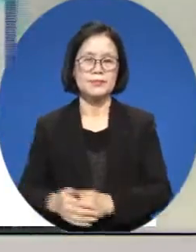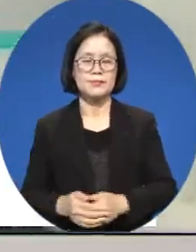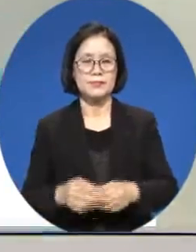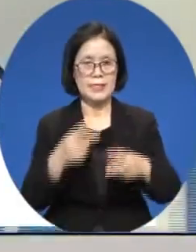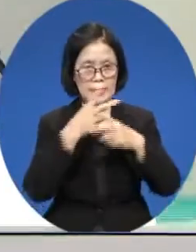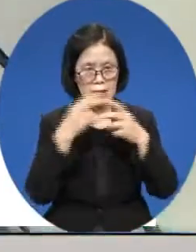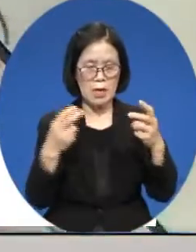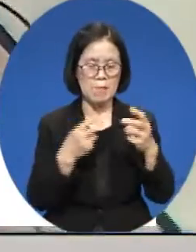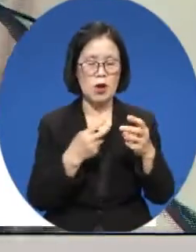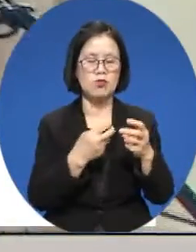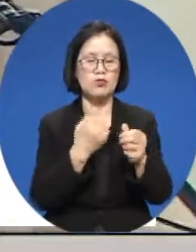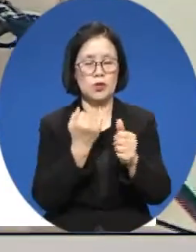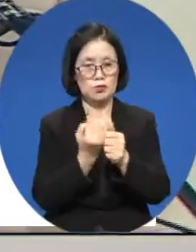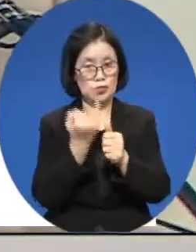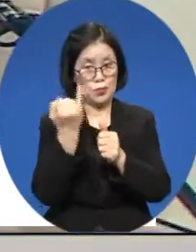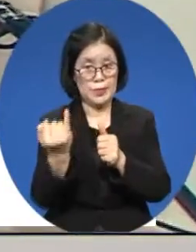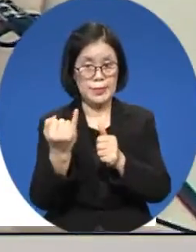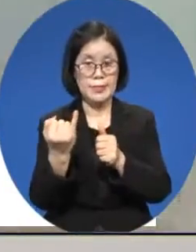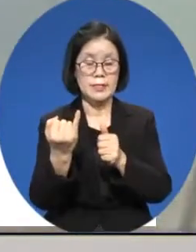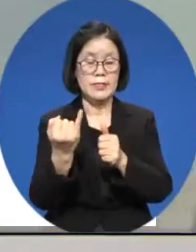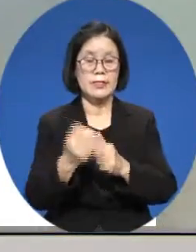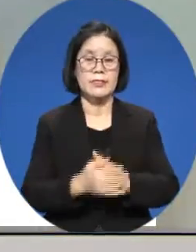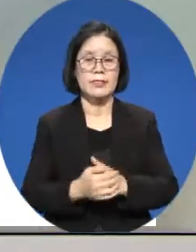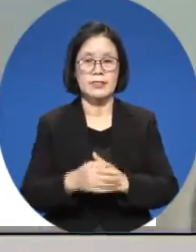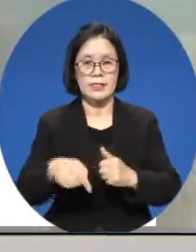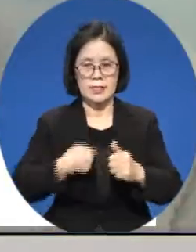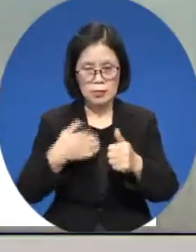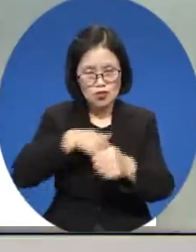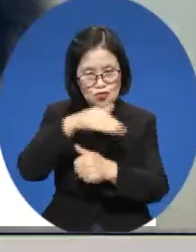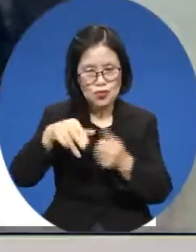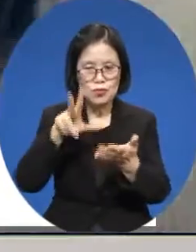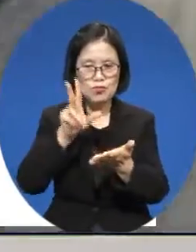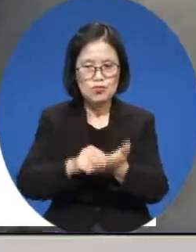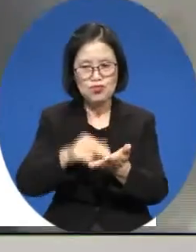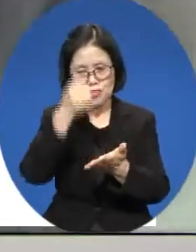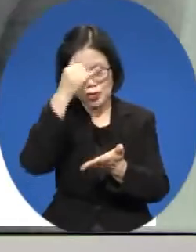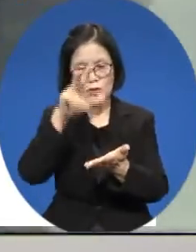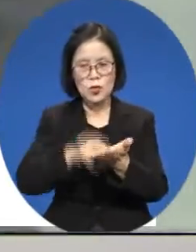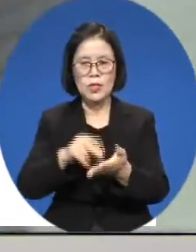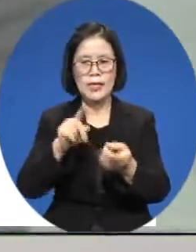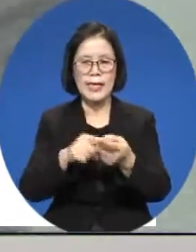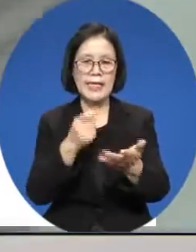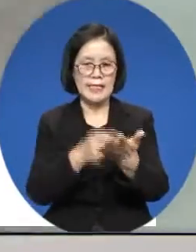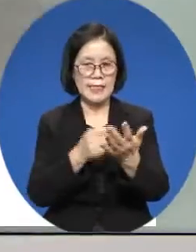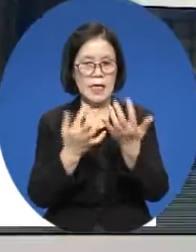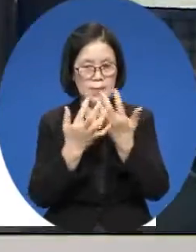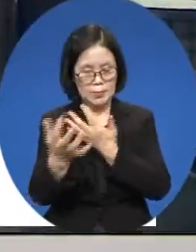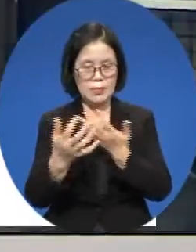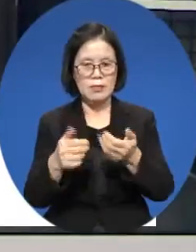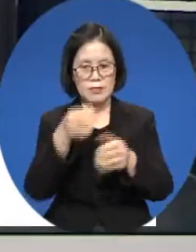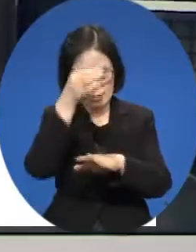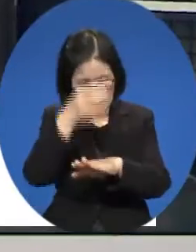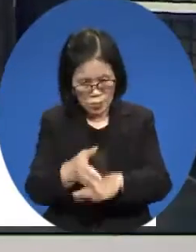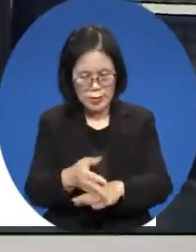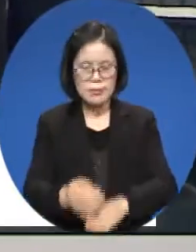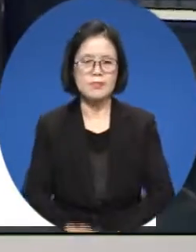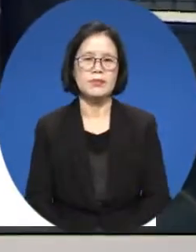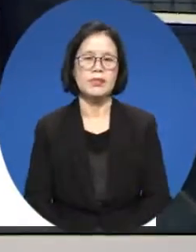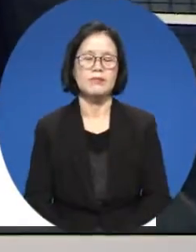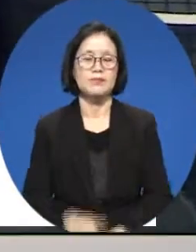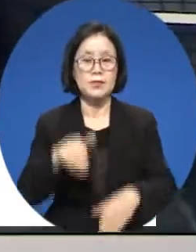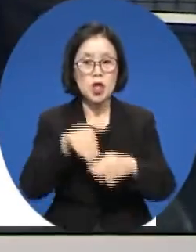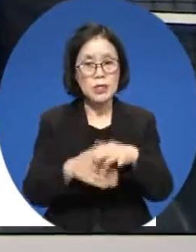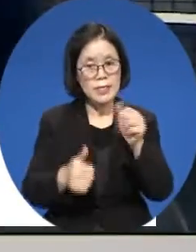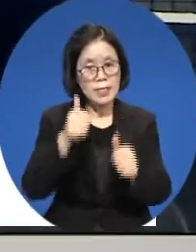이재명 더불어민주당 대선 후보의 배우자 김혜경 씨가 자신을 둘러싼 의전 논란에 기자회견을 열어 사과했습니다. 대선